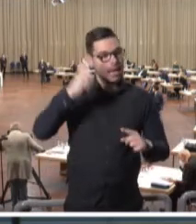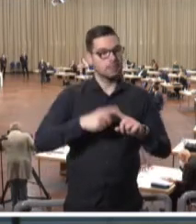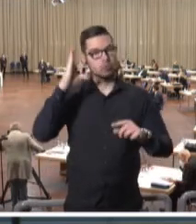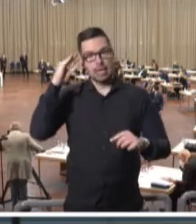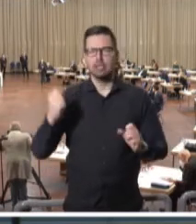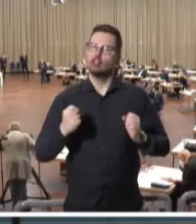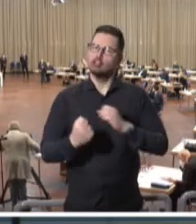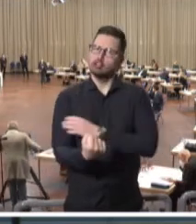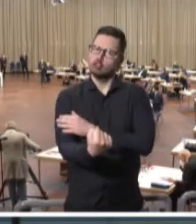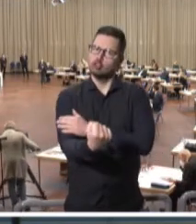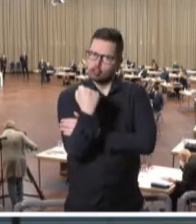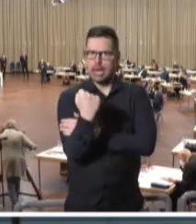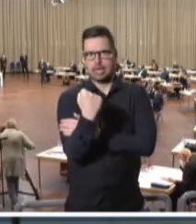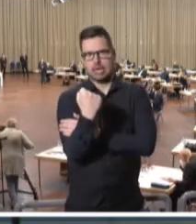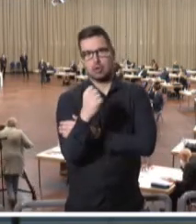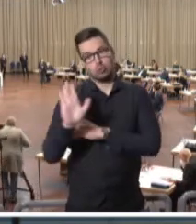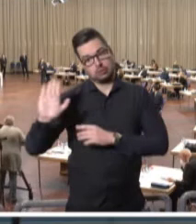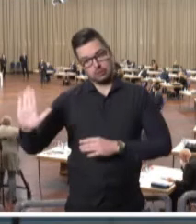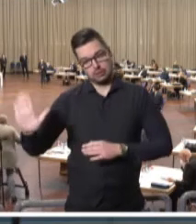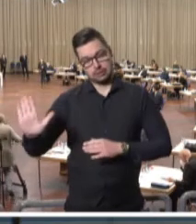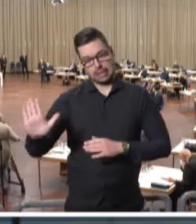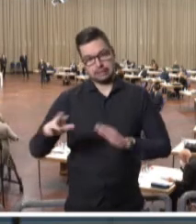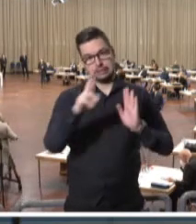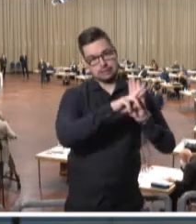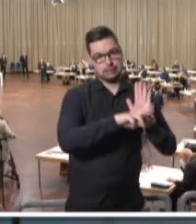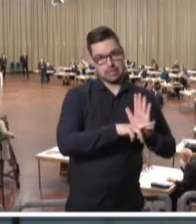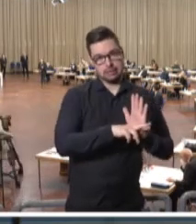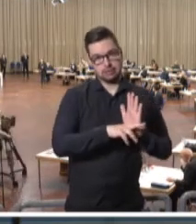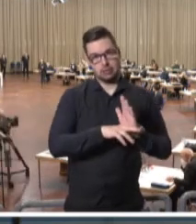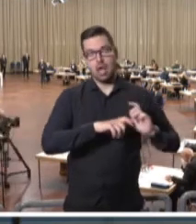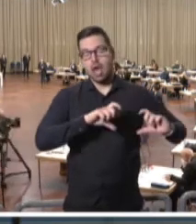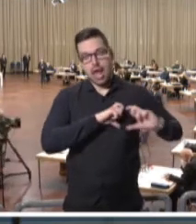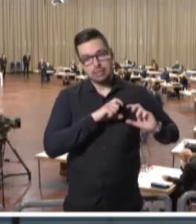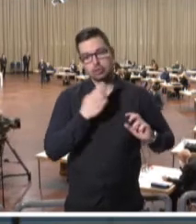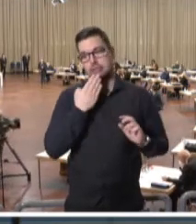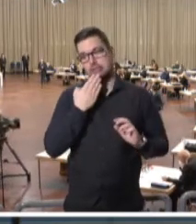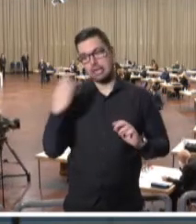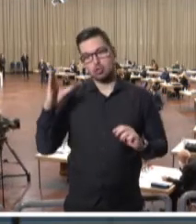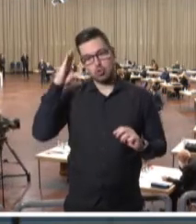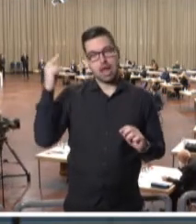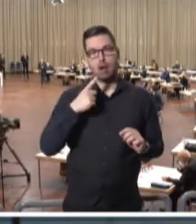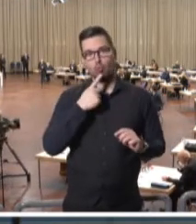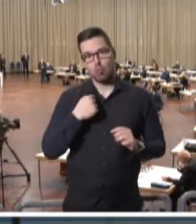wir mit diesem, mit deinem Gesetz und dafür erstmal ein ganz, ganz herzliches Dankeschön von dieser Stelle.